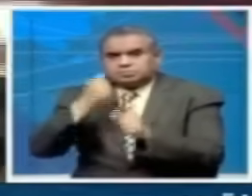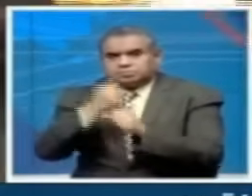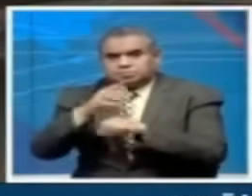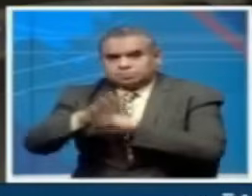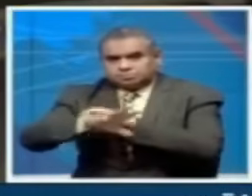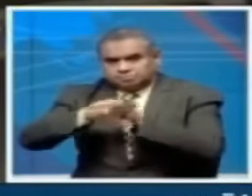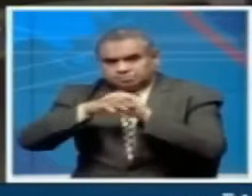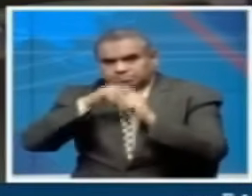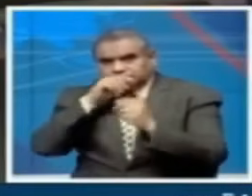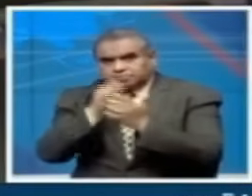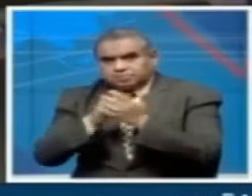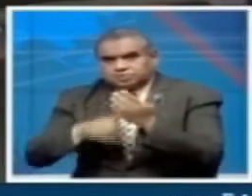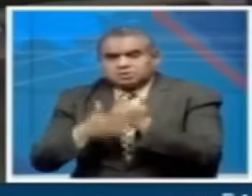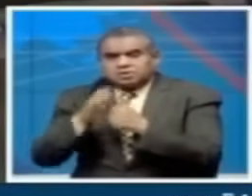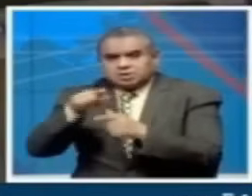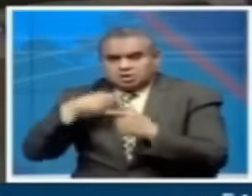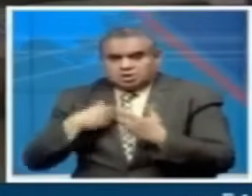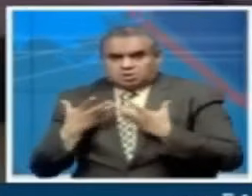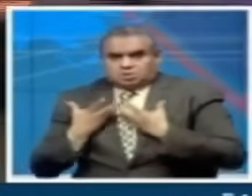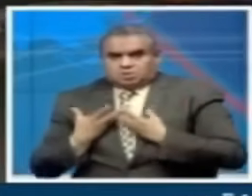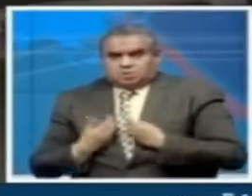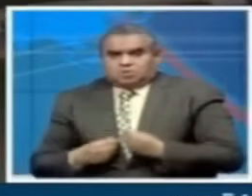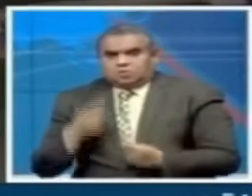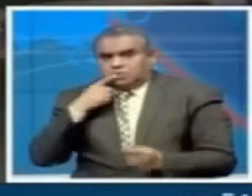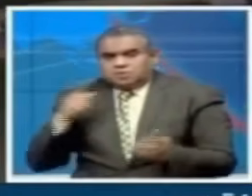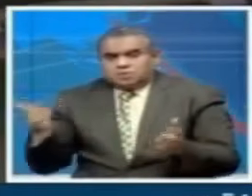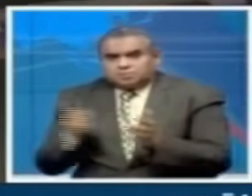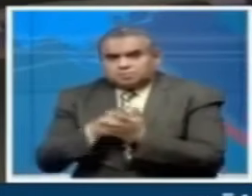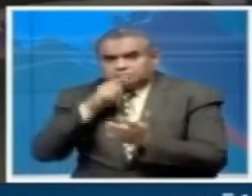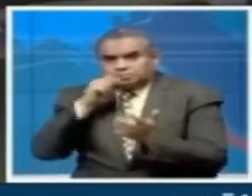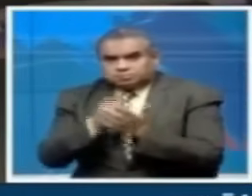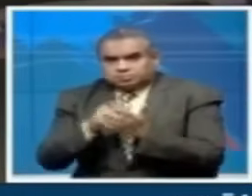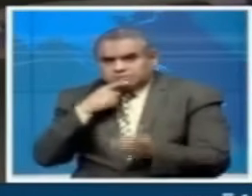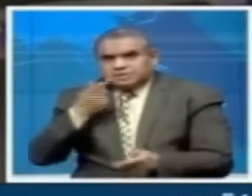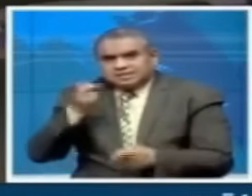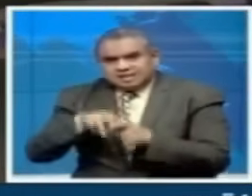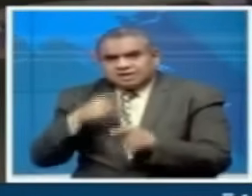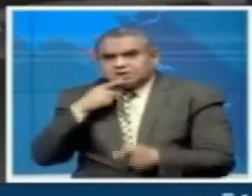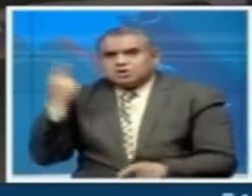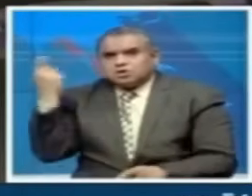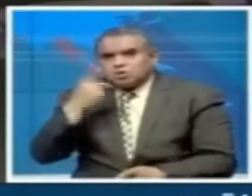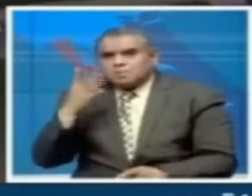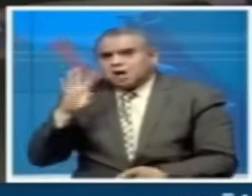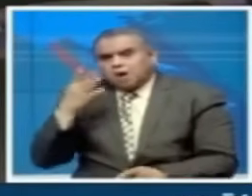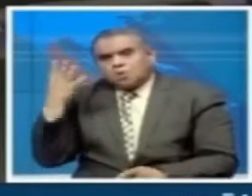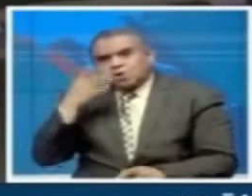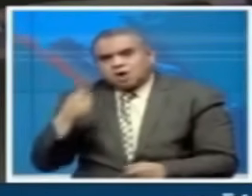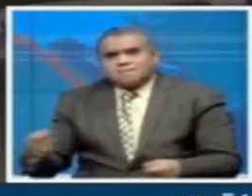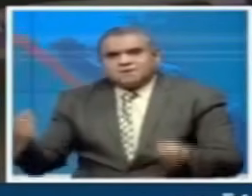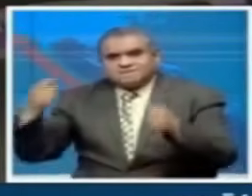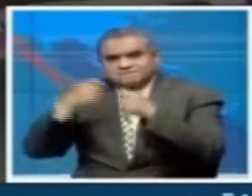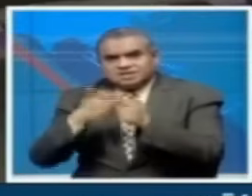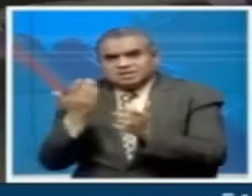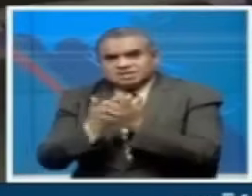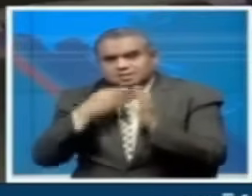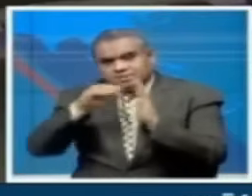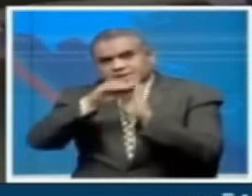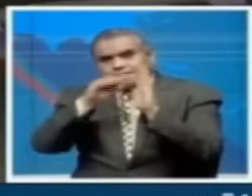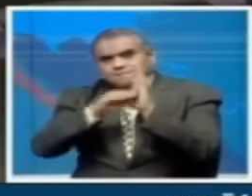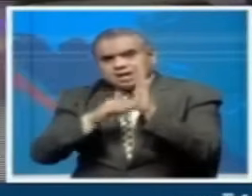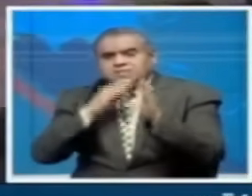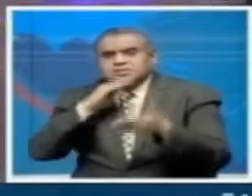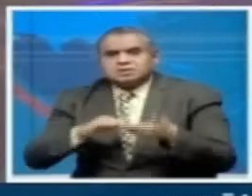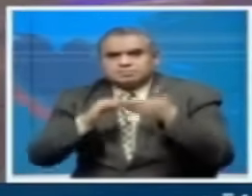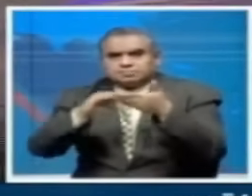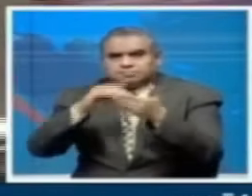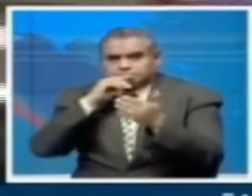فربما تحتاج الهدنة كما يقال حاليا إلى تمديد ليوم أو أكثر حتى يتم تفعيل كل البنود الإنسانية